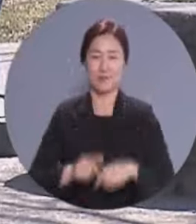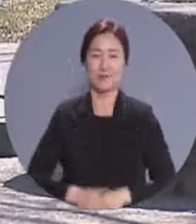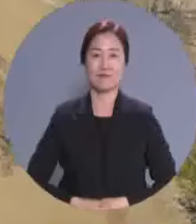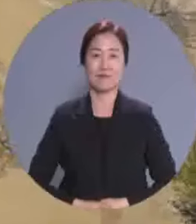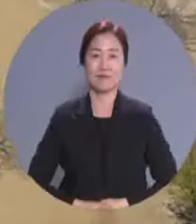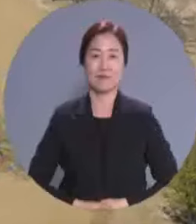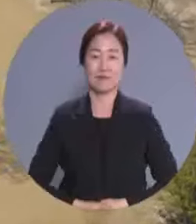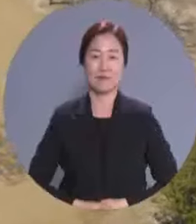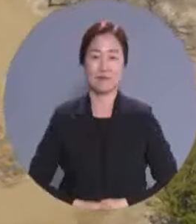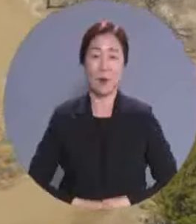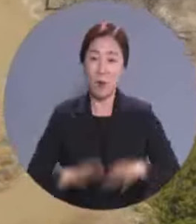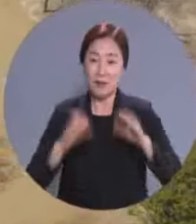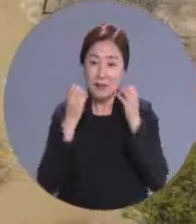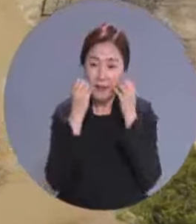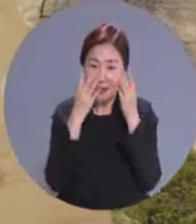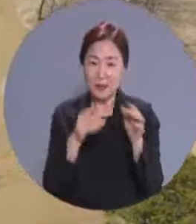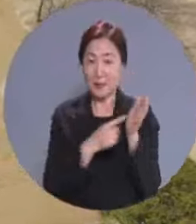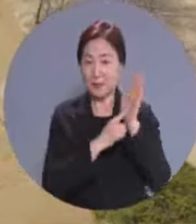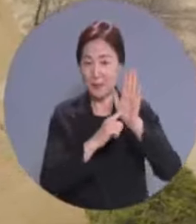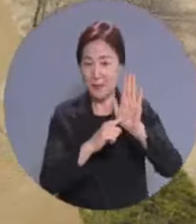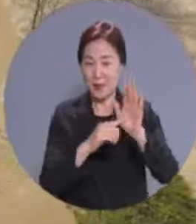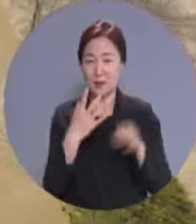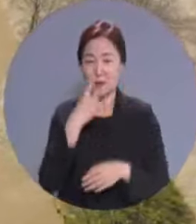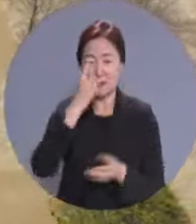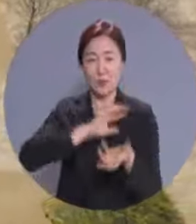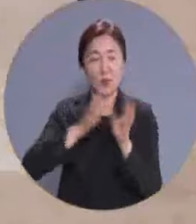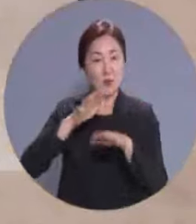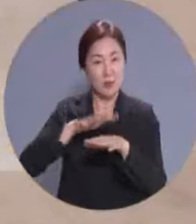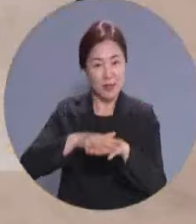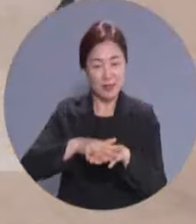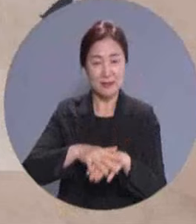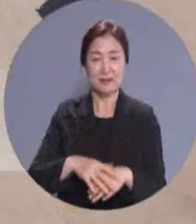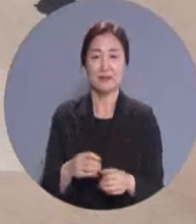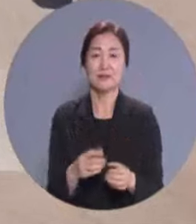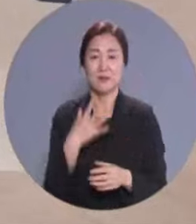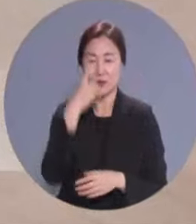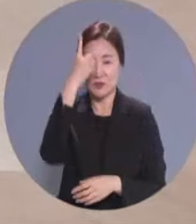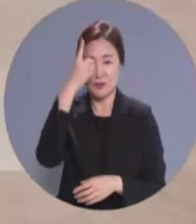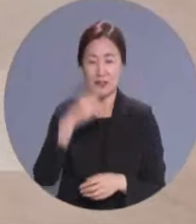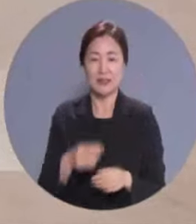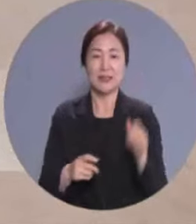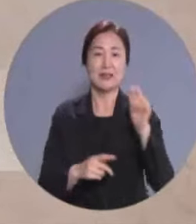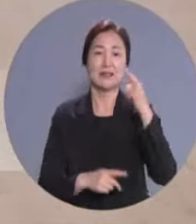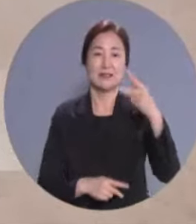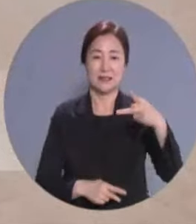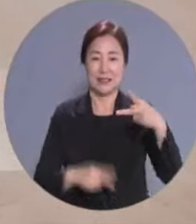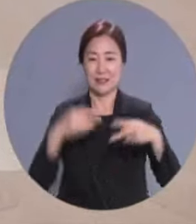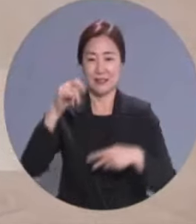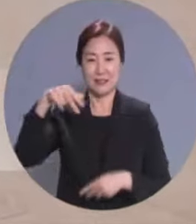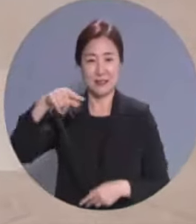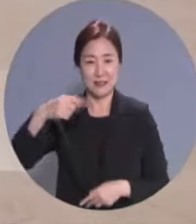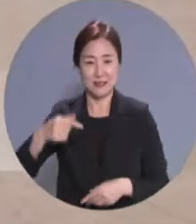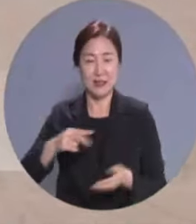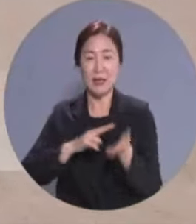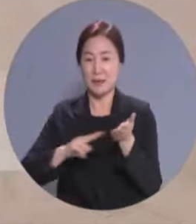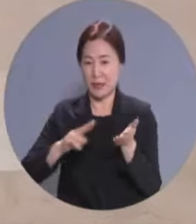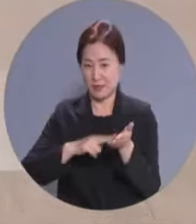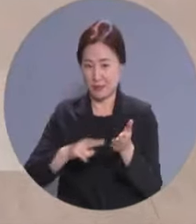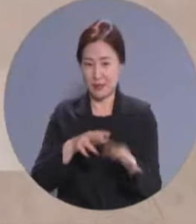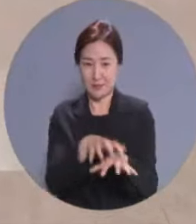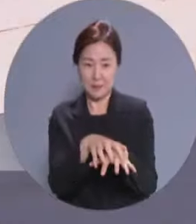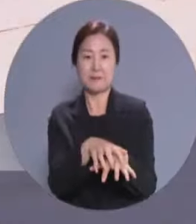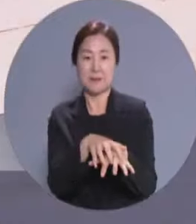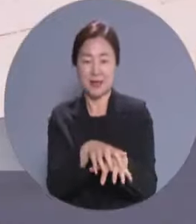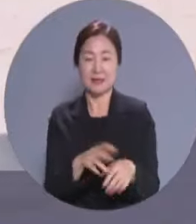맞이했습니다. 이번에 새롭게 선보인 순천만 국가정원은 순천시의 K-디즈니 순천으로 대표되는 애니메이션 클러스터